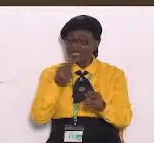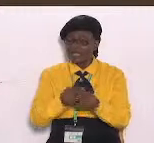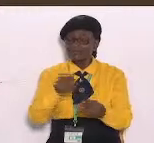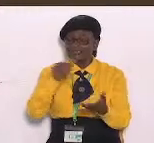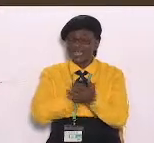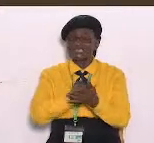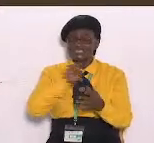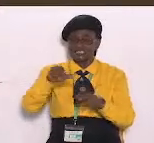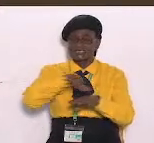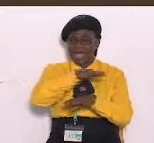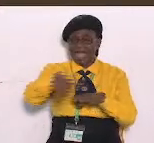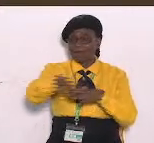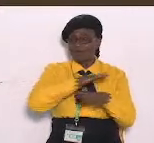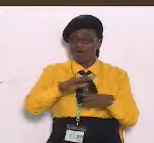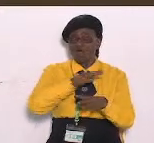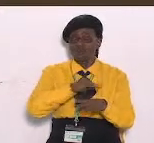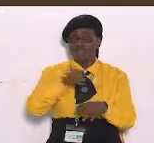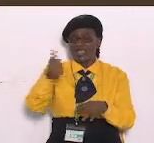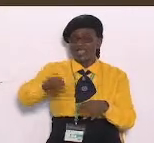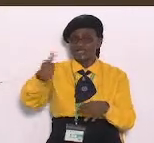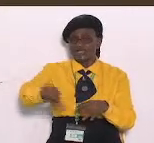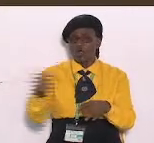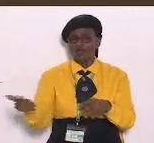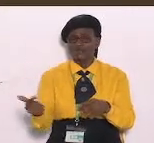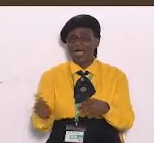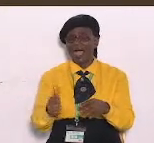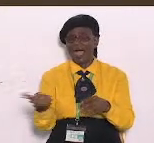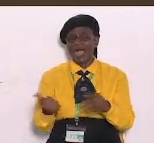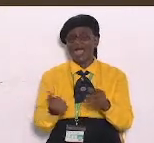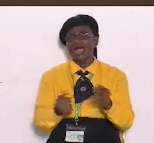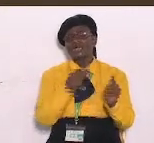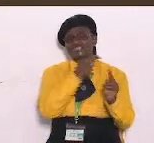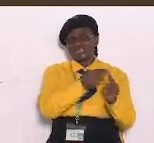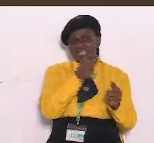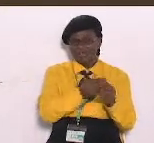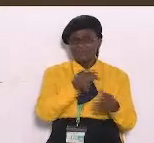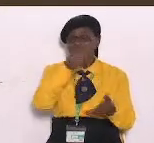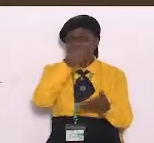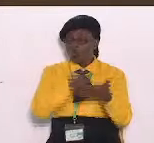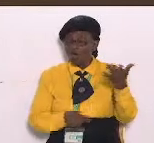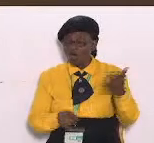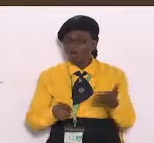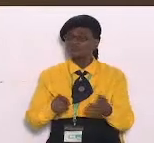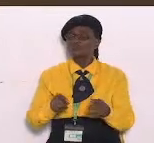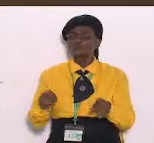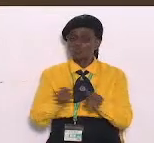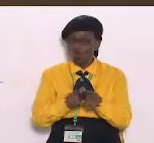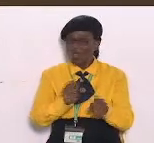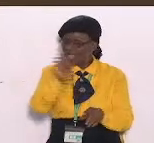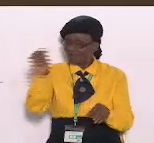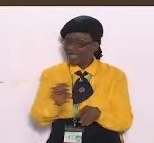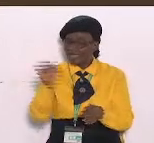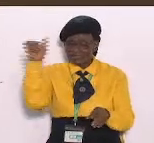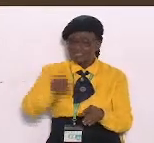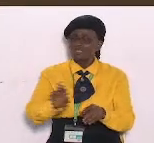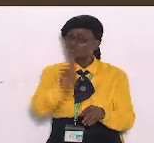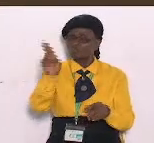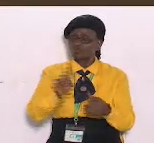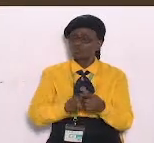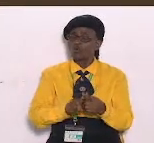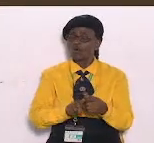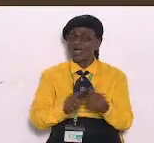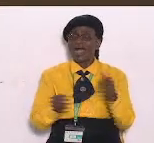nom de tous les audessus de tout nom tout ce qui attaqu tes